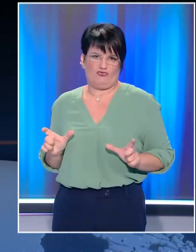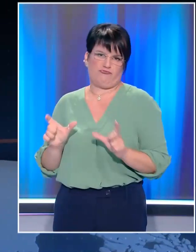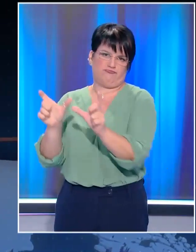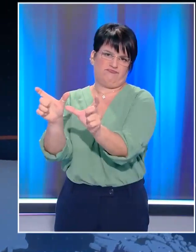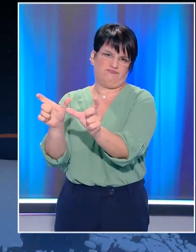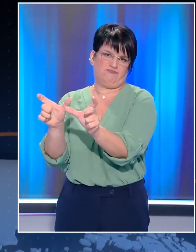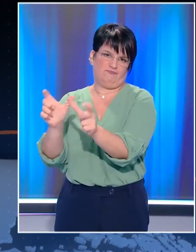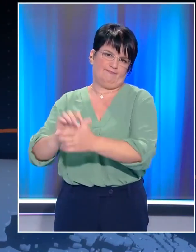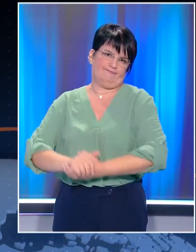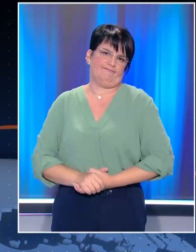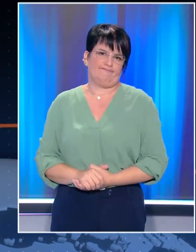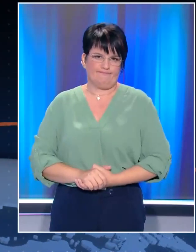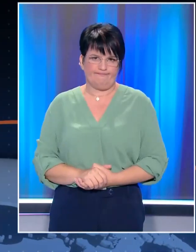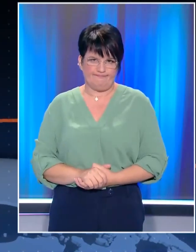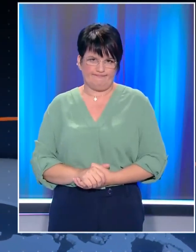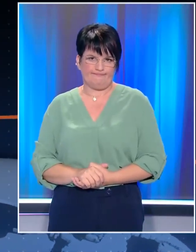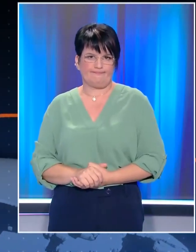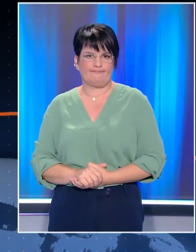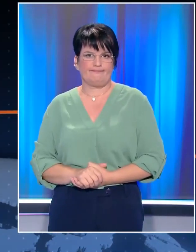will be returned.